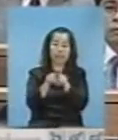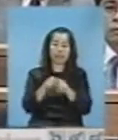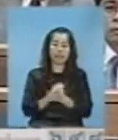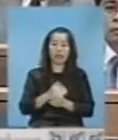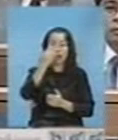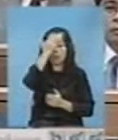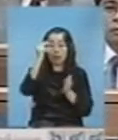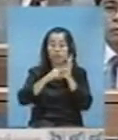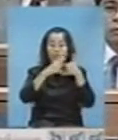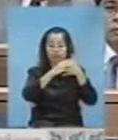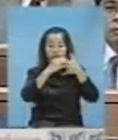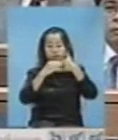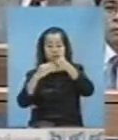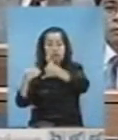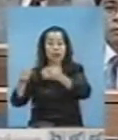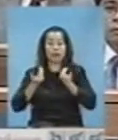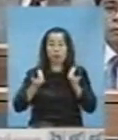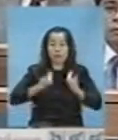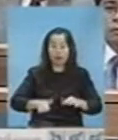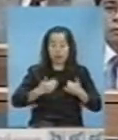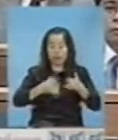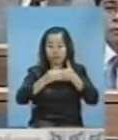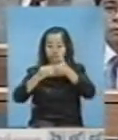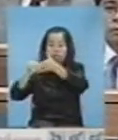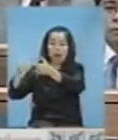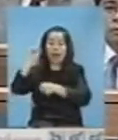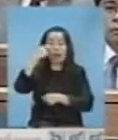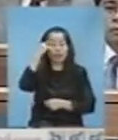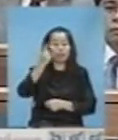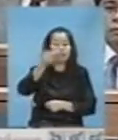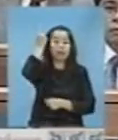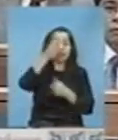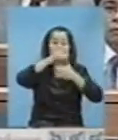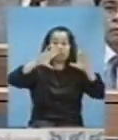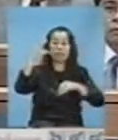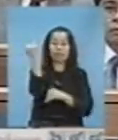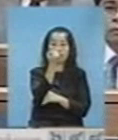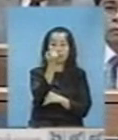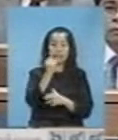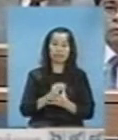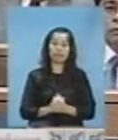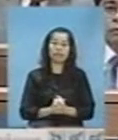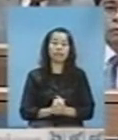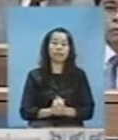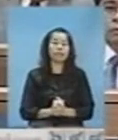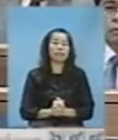เป็นทายาทที่เกิดจากการริเริ่มต้นของรัฐบาลพิษ